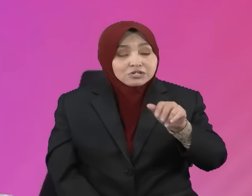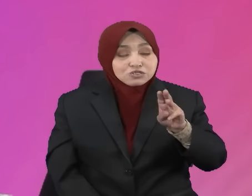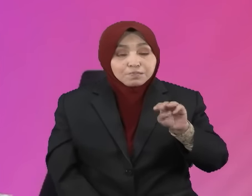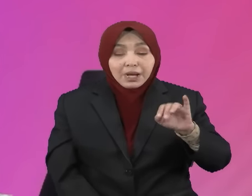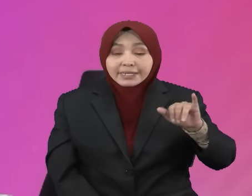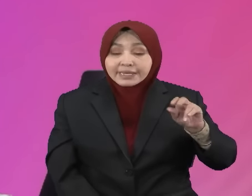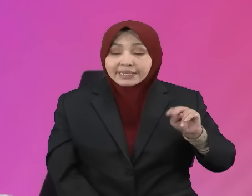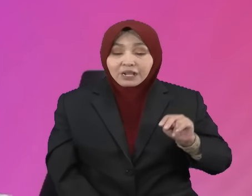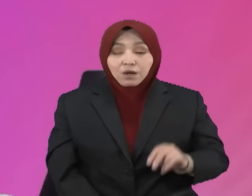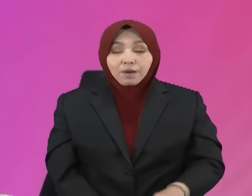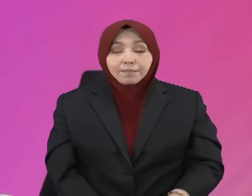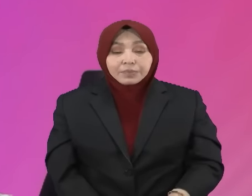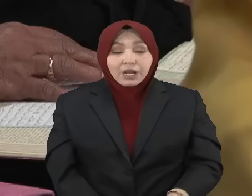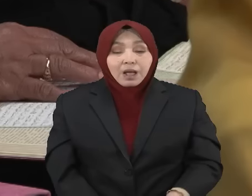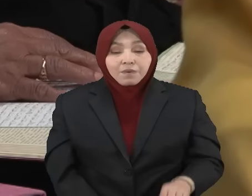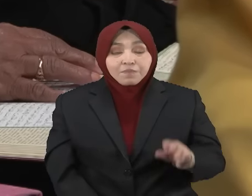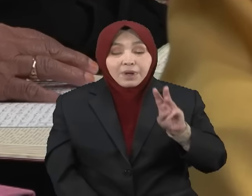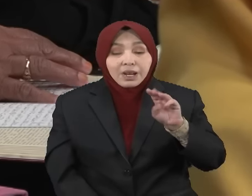أجمعين.